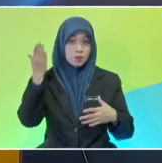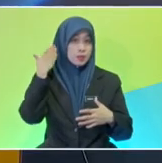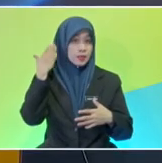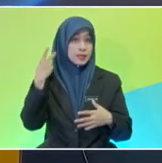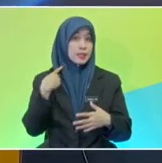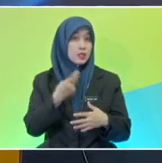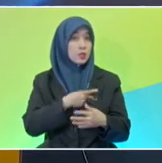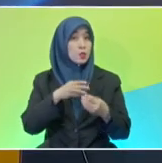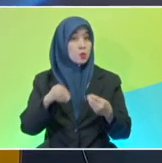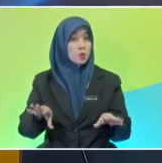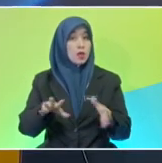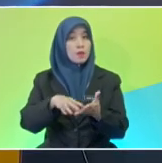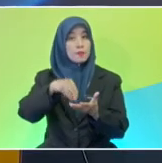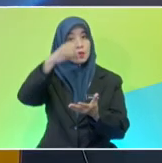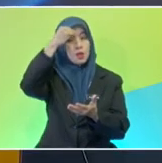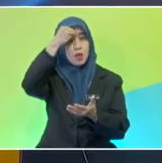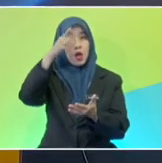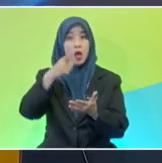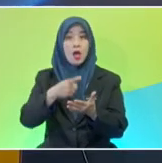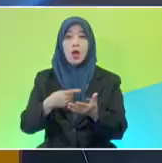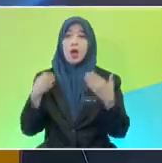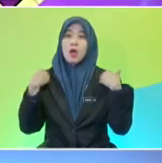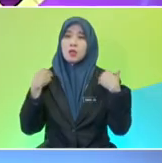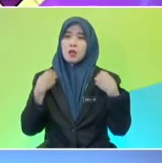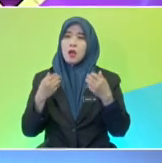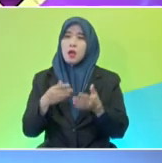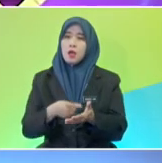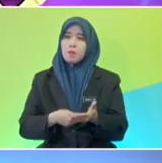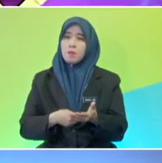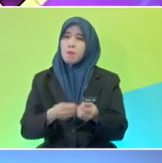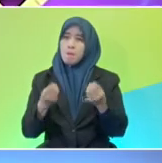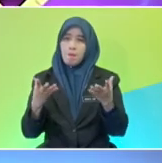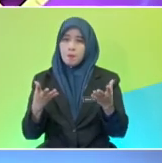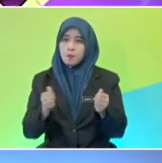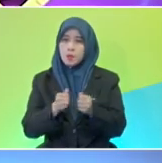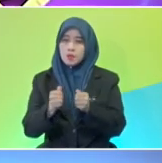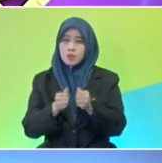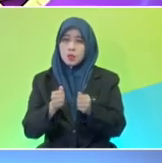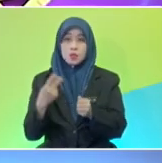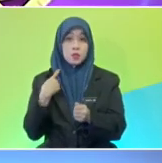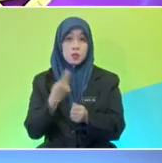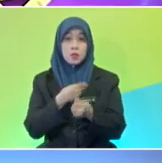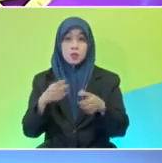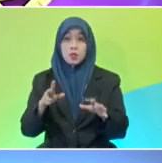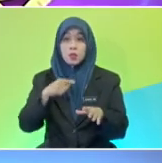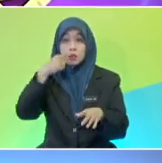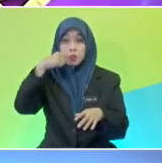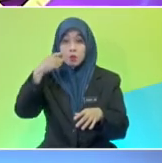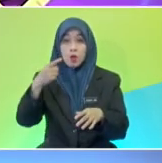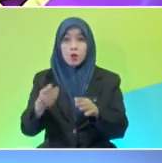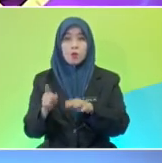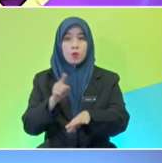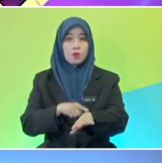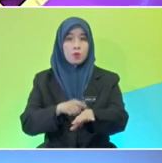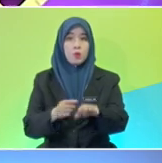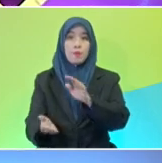dah belajar ada beberapa aktiviti. Ya. Kita dah sebut kan antara waktu-waktu yang kita dah belajar tadi adalah waktu pagi, waktu tengah